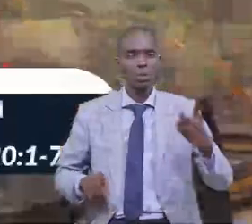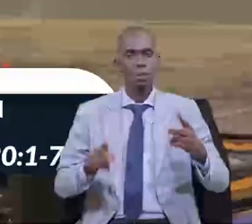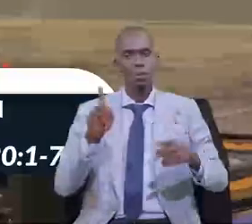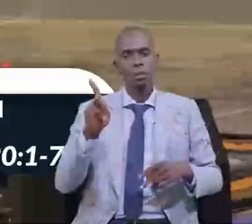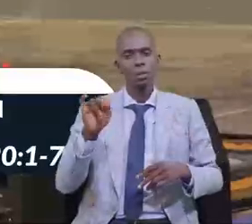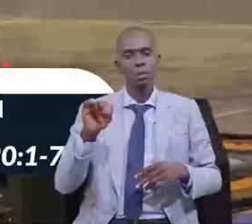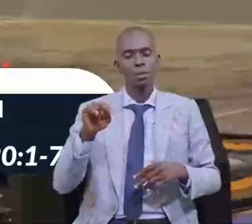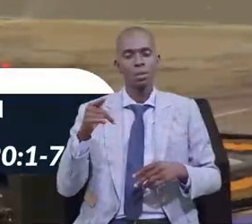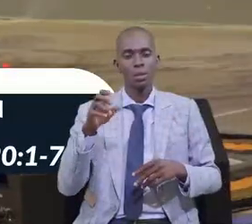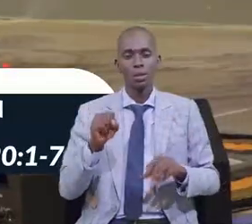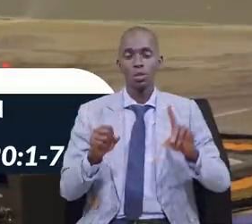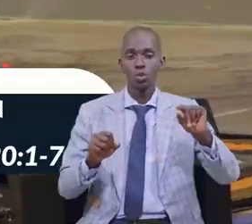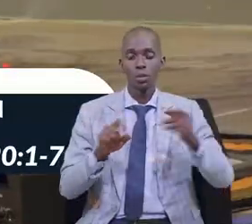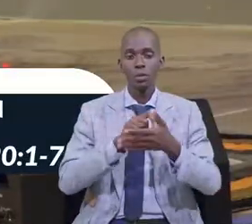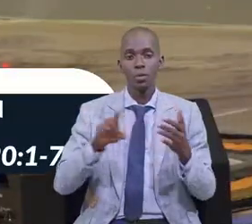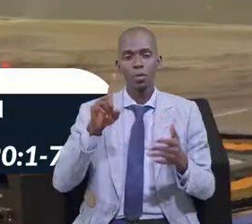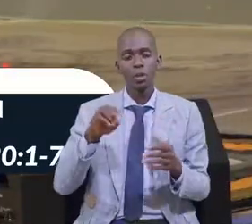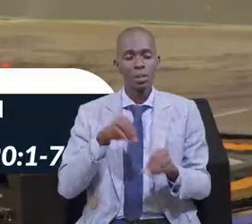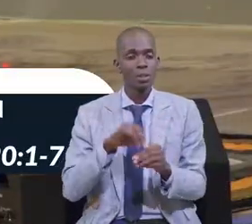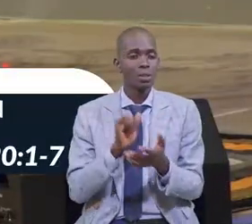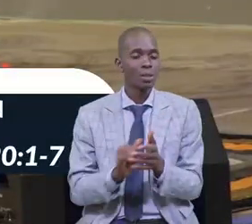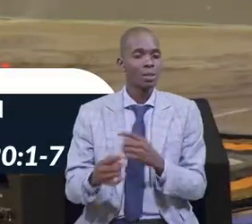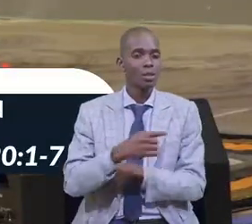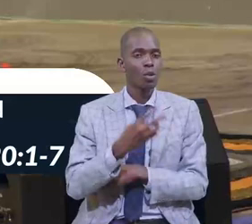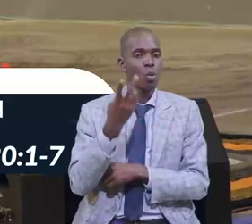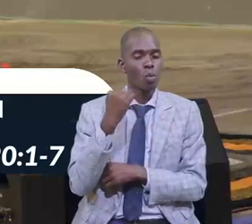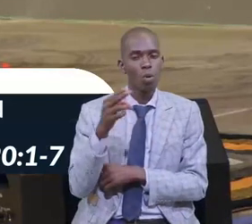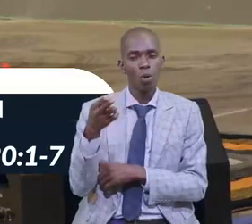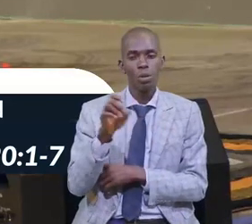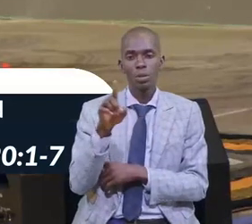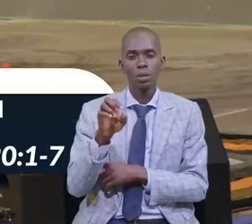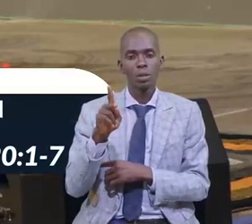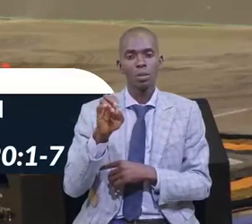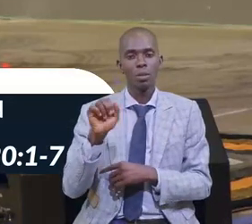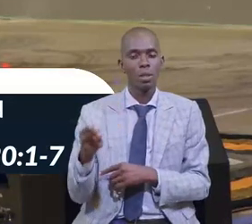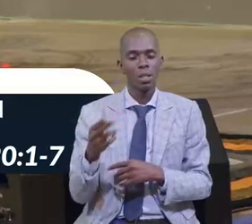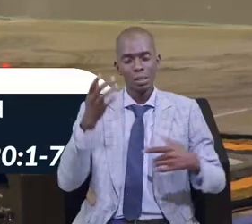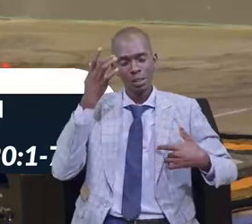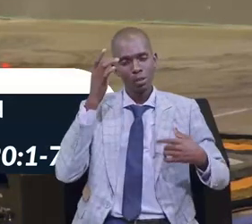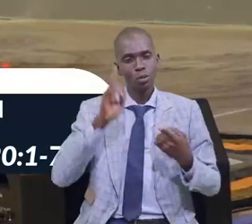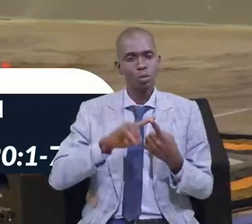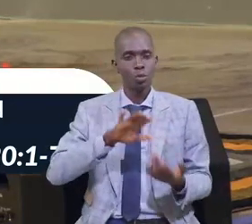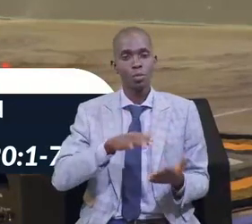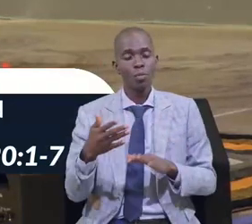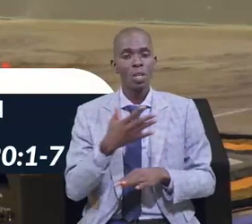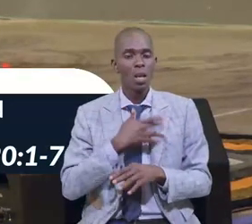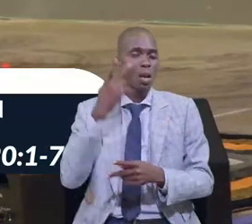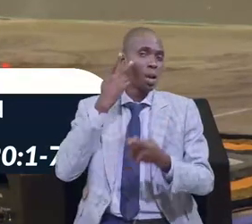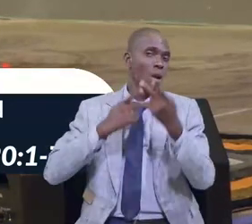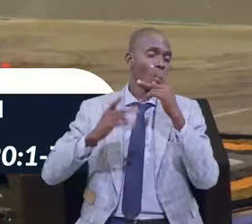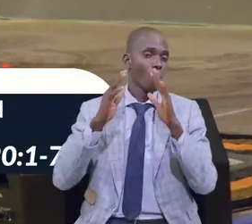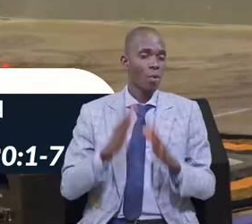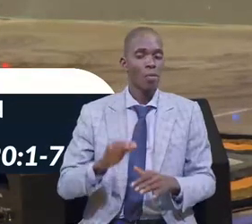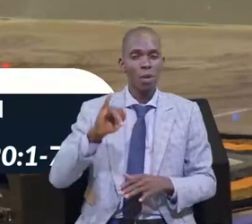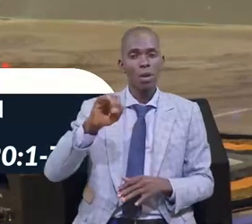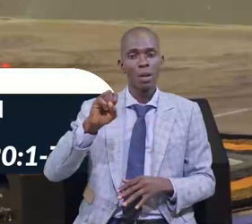Deuxième roi 20, verset 1. En ce temps-là, Ézéchias fut malade à la mort. Le